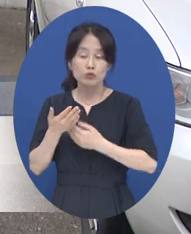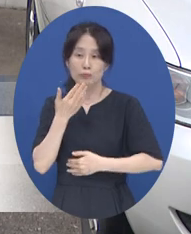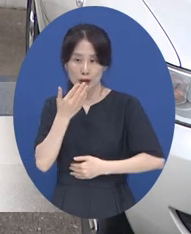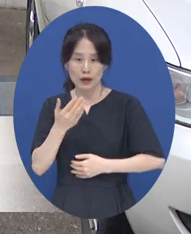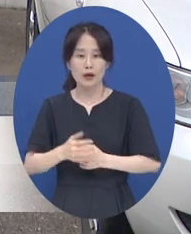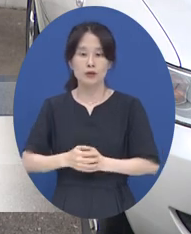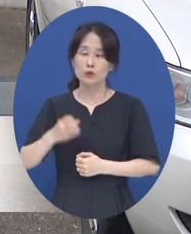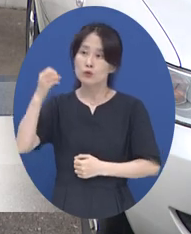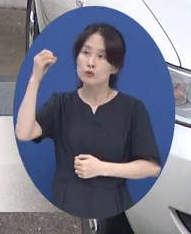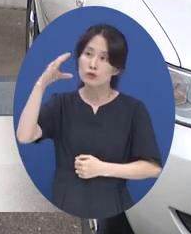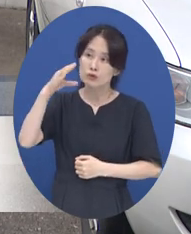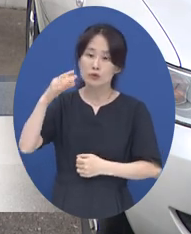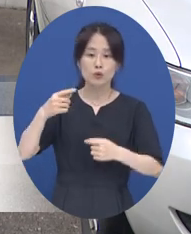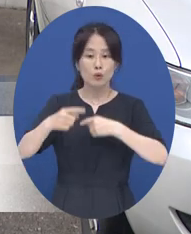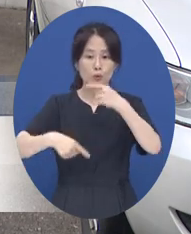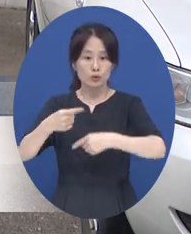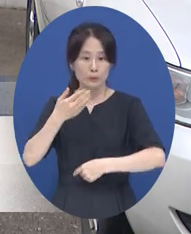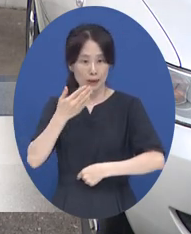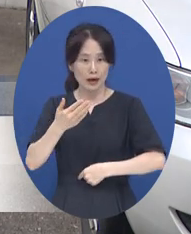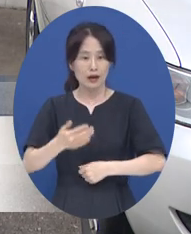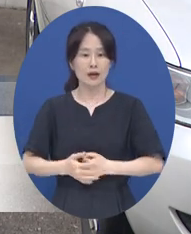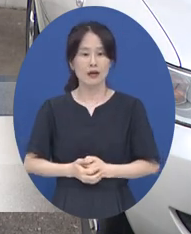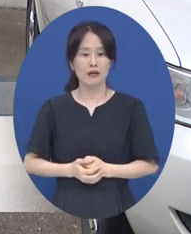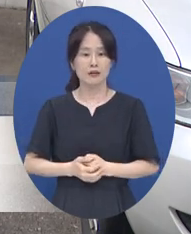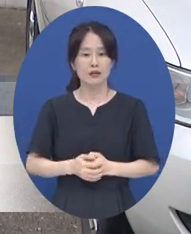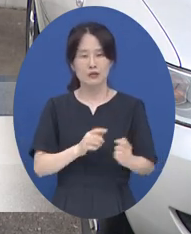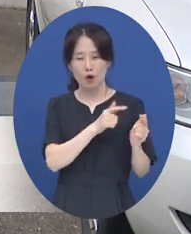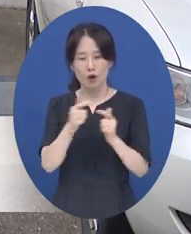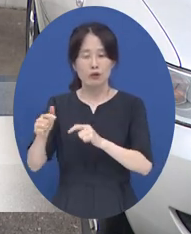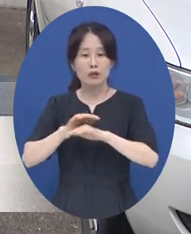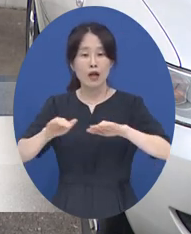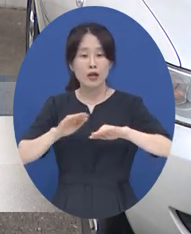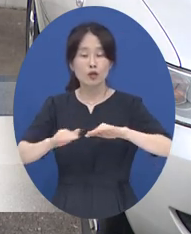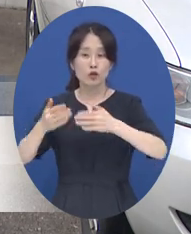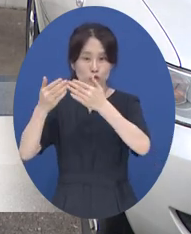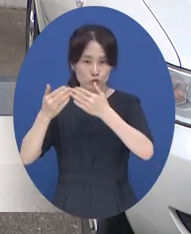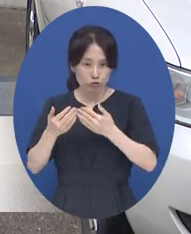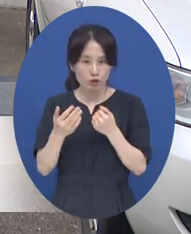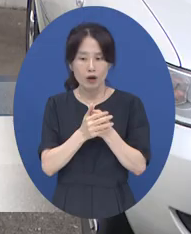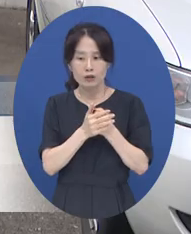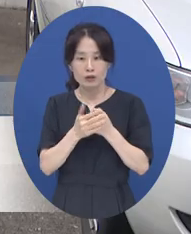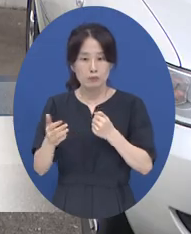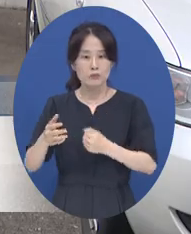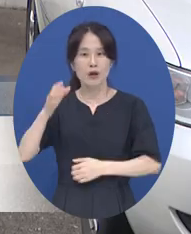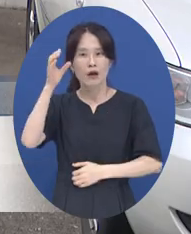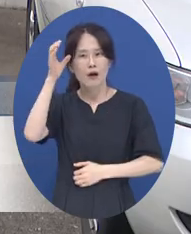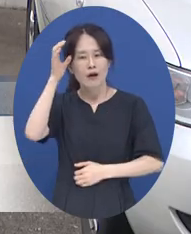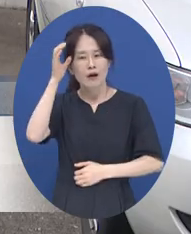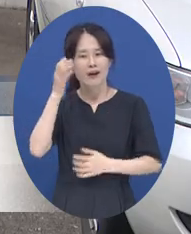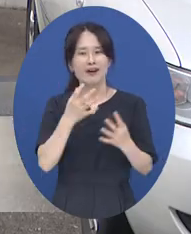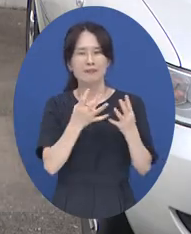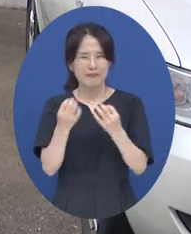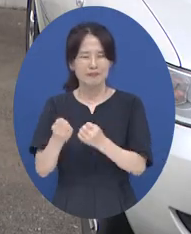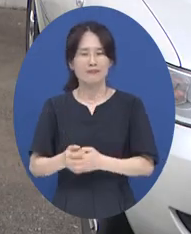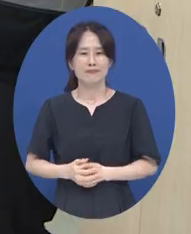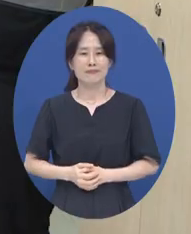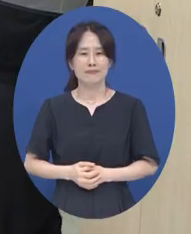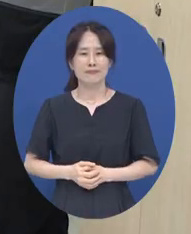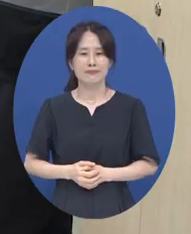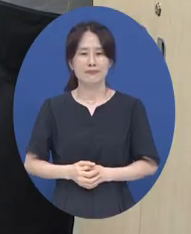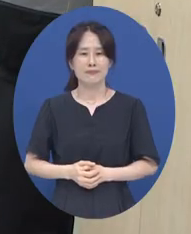빨래도 해주시고 등도 교체해주고 여러 가지 해결을 해주신다 하니 기대가